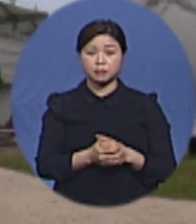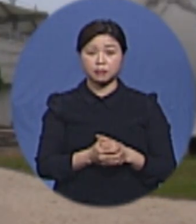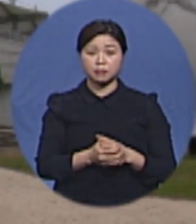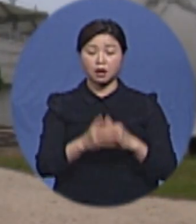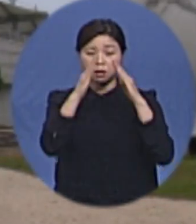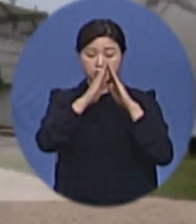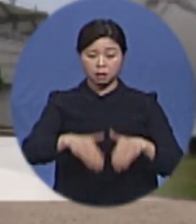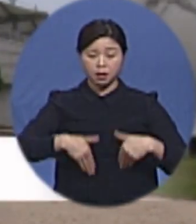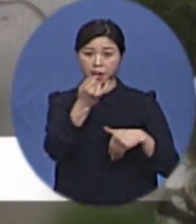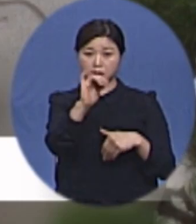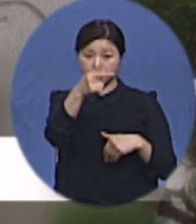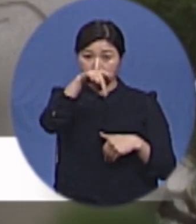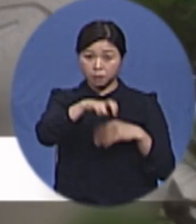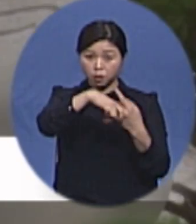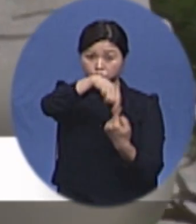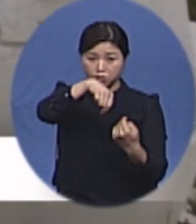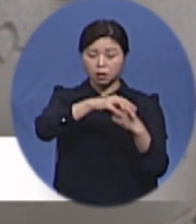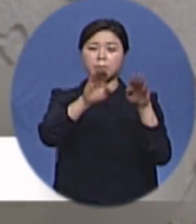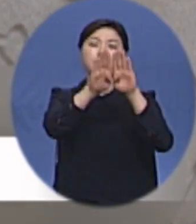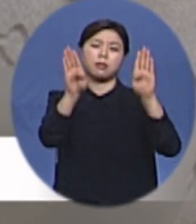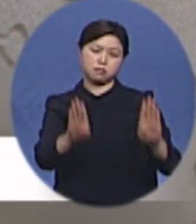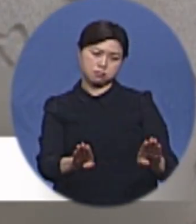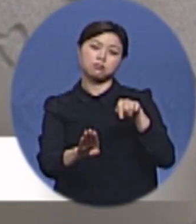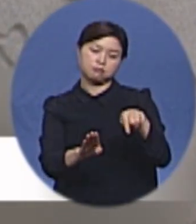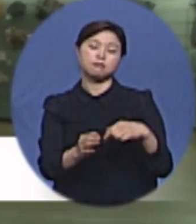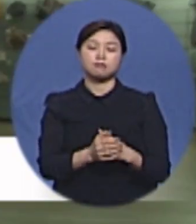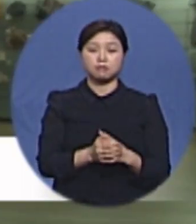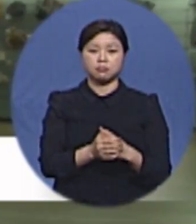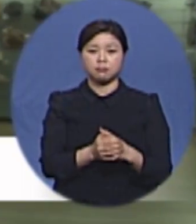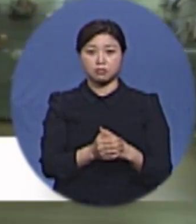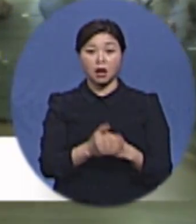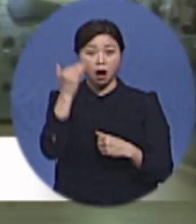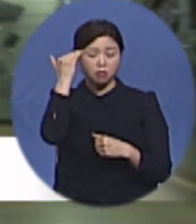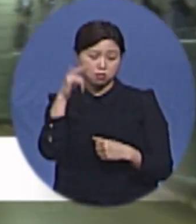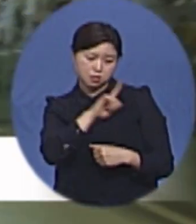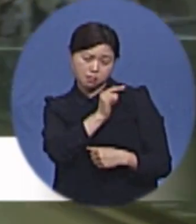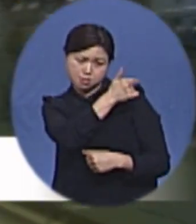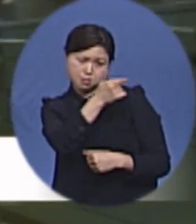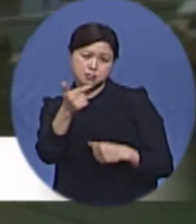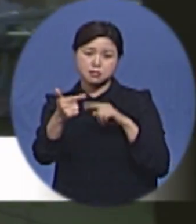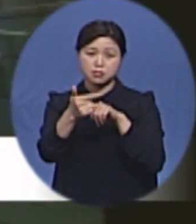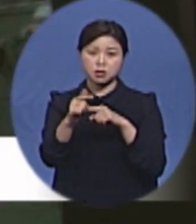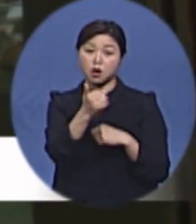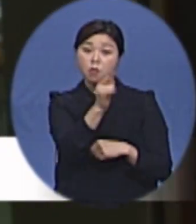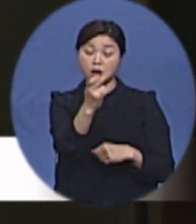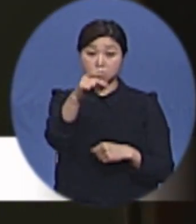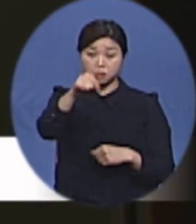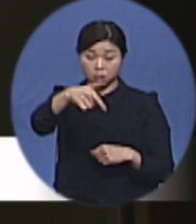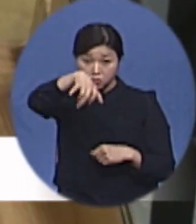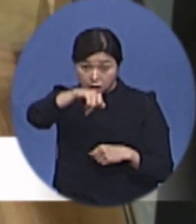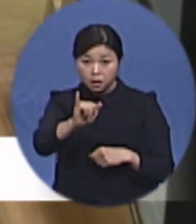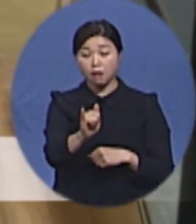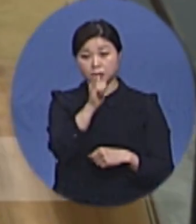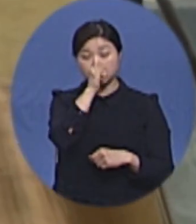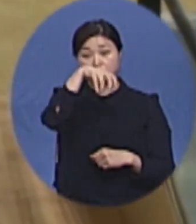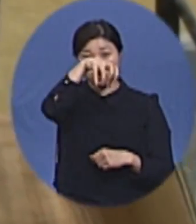전남 해남군에서 운영하는 한 박물관입니다. 국내 최대 규모를 자랑하는 화석지가 있다고 하는